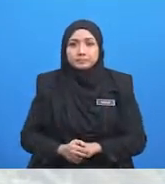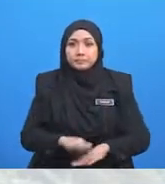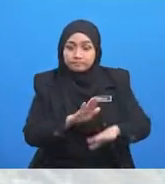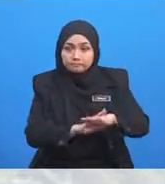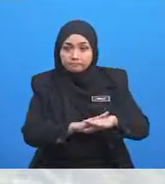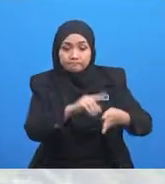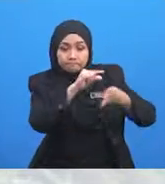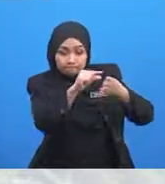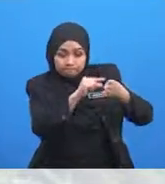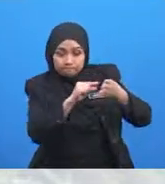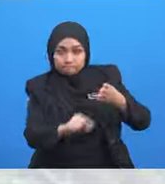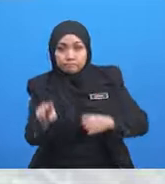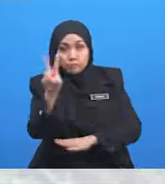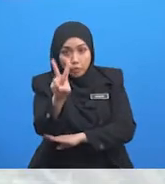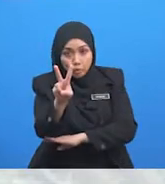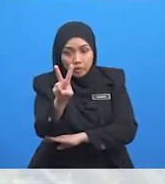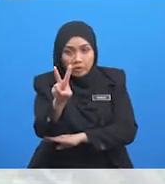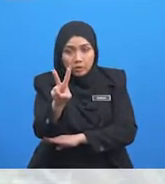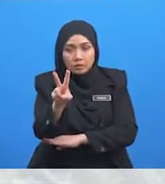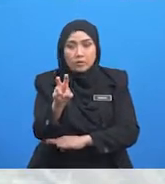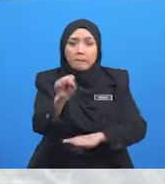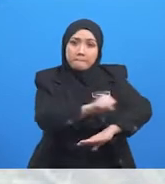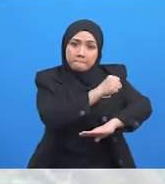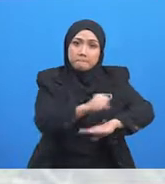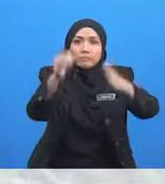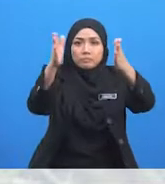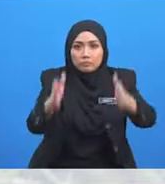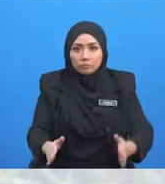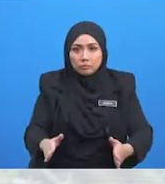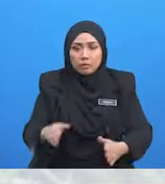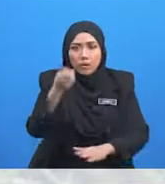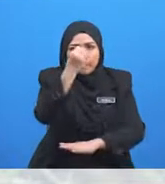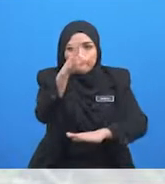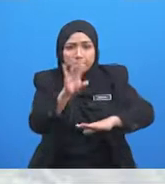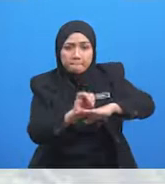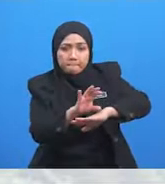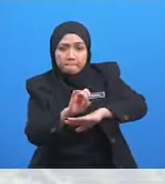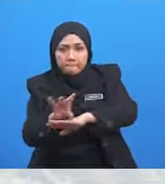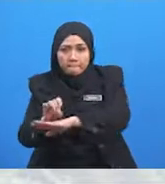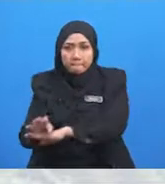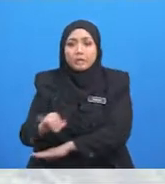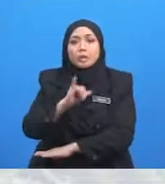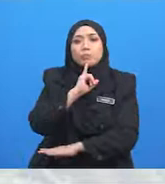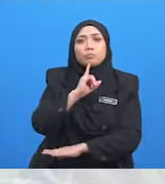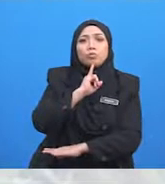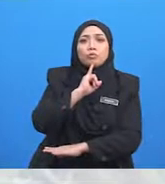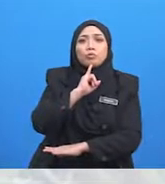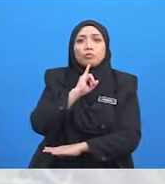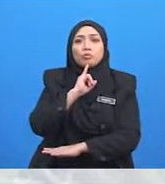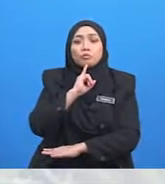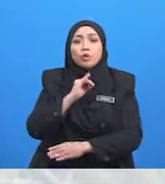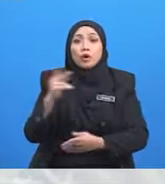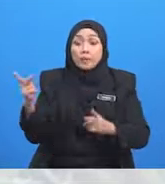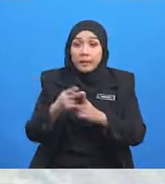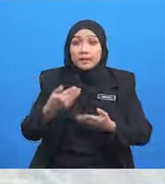rangkap kedua, penyajak menyatakan pesanan ibu kepada anak meliputi